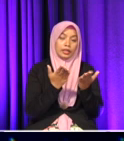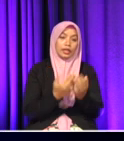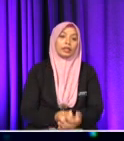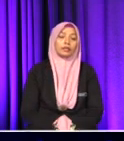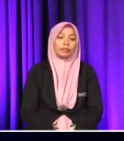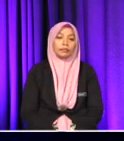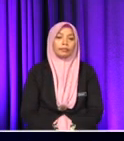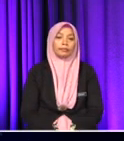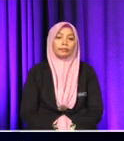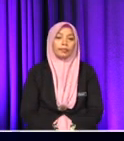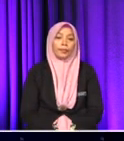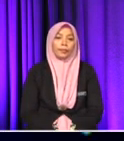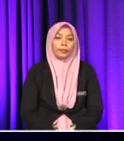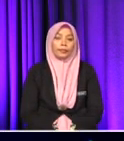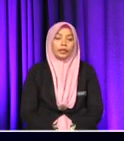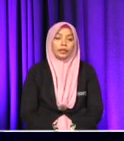ini